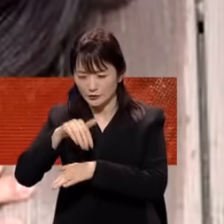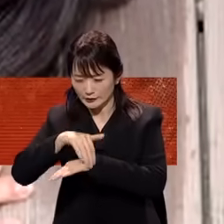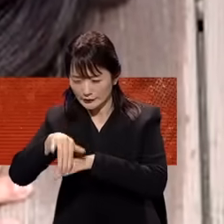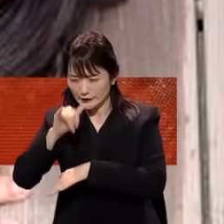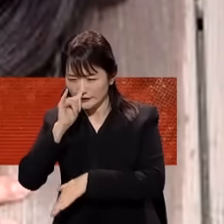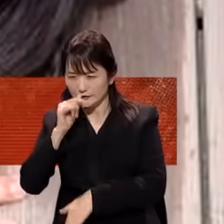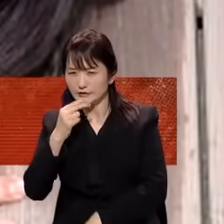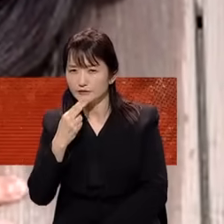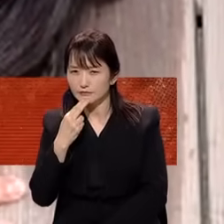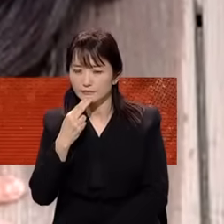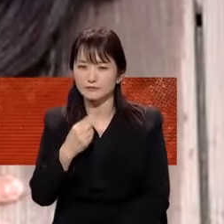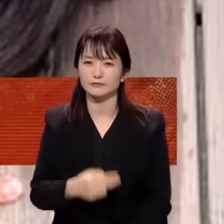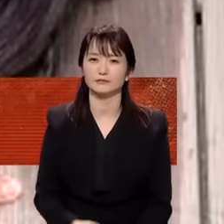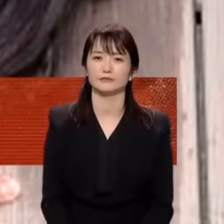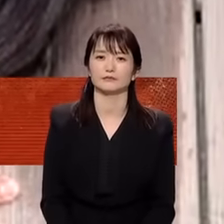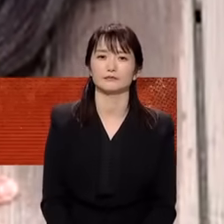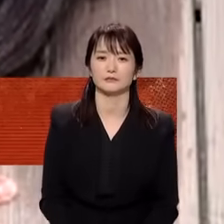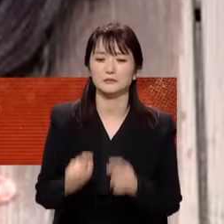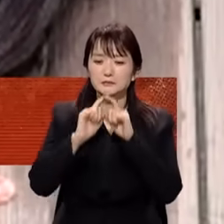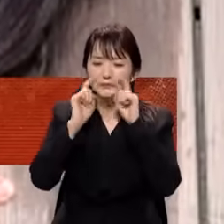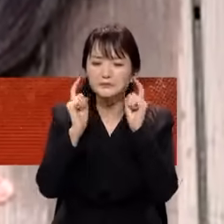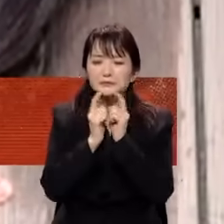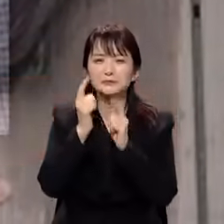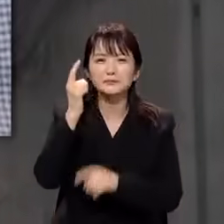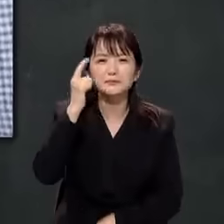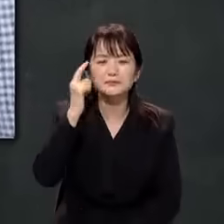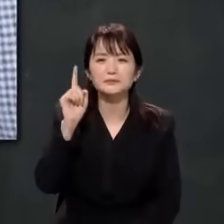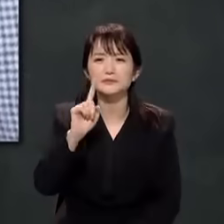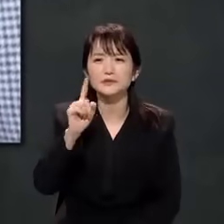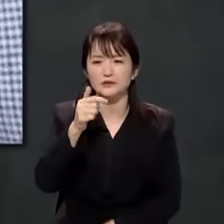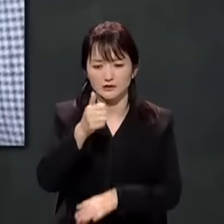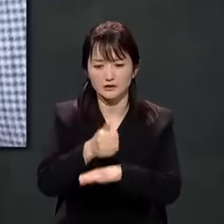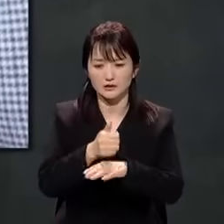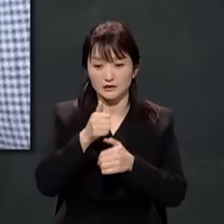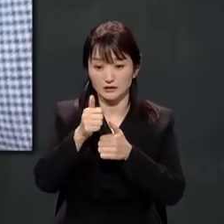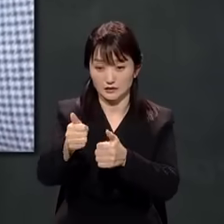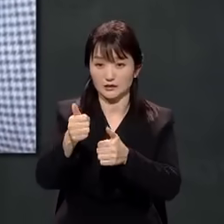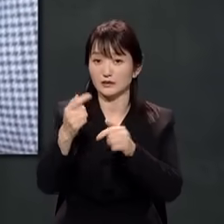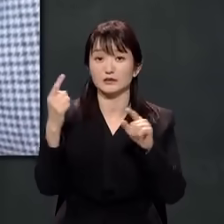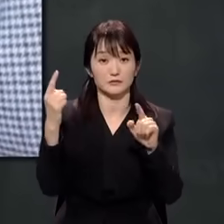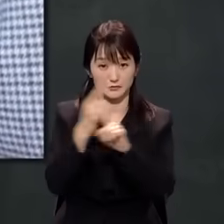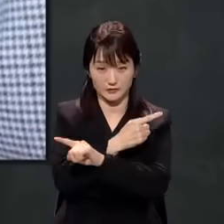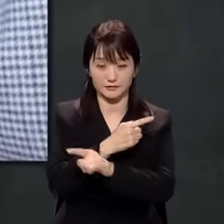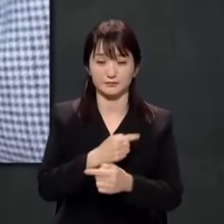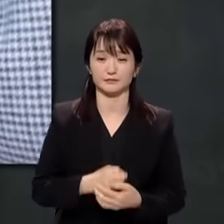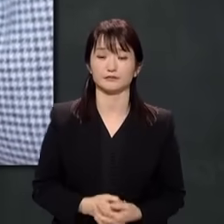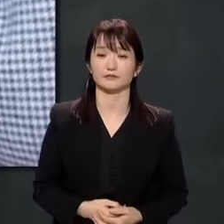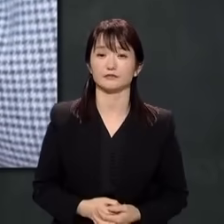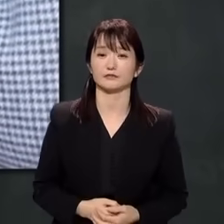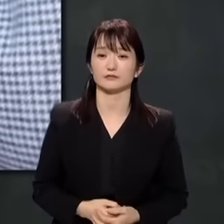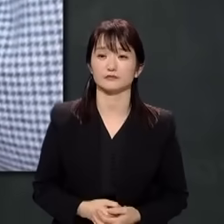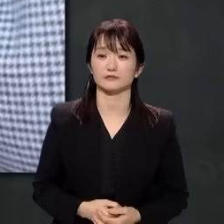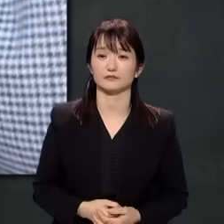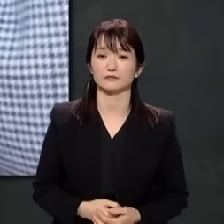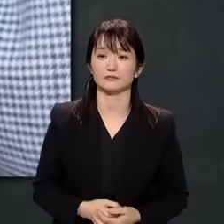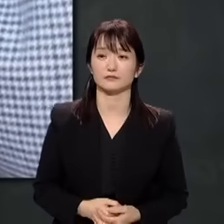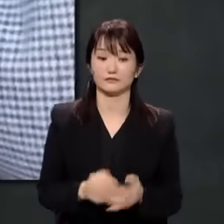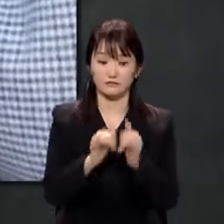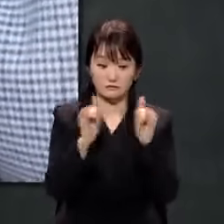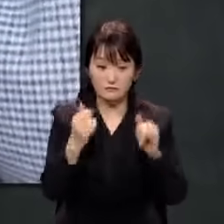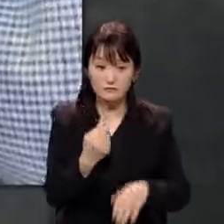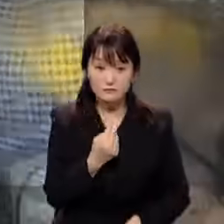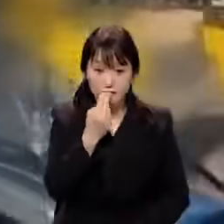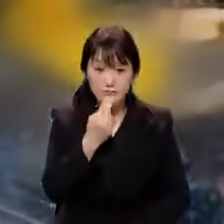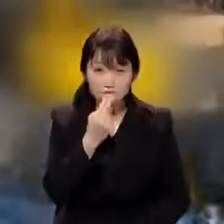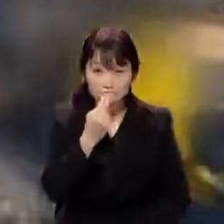있느냐를 따지게 되는데 사실 주관적인 의도라는 것도 결과에 따라서 좀 다르게 볼 수 있는 거거든요. 앵커께서 지적하신 바와 같이 사람의